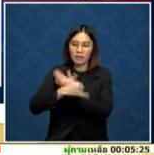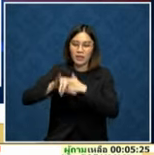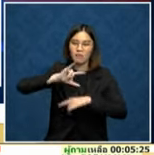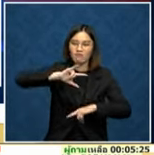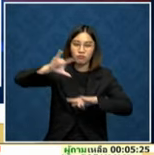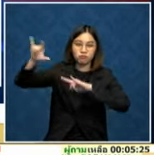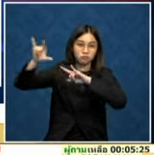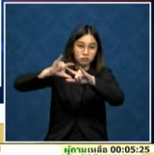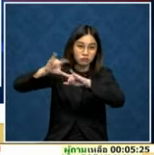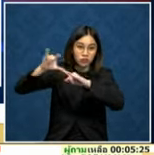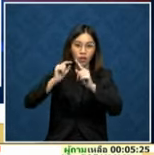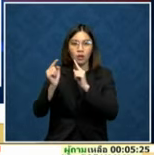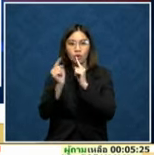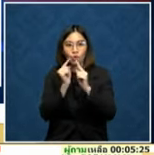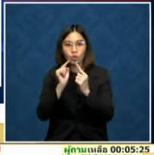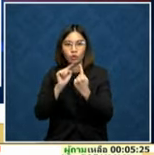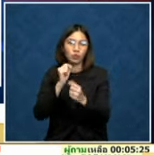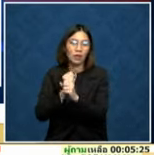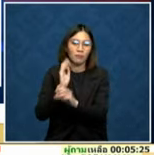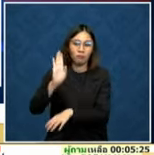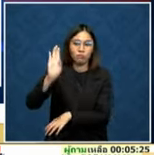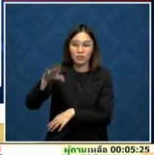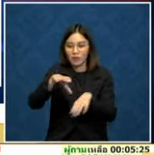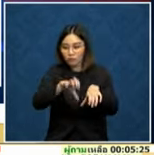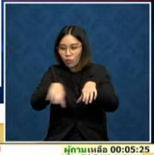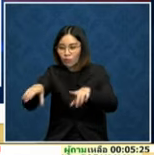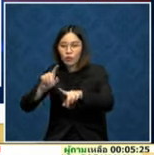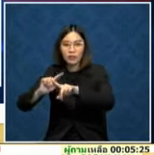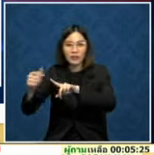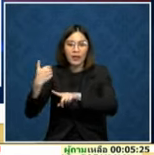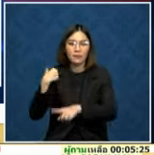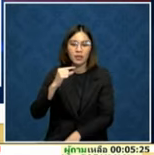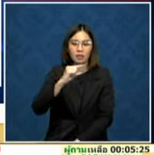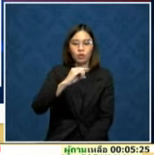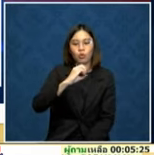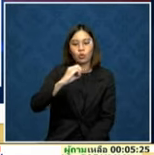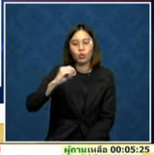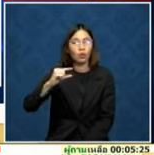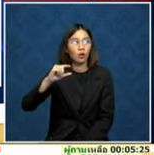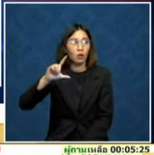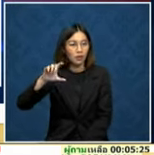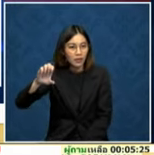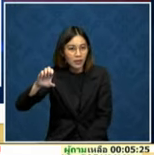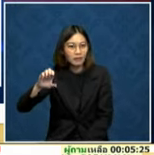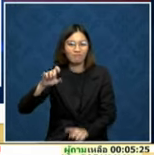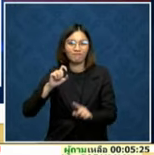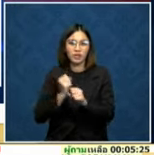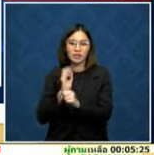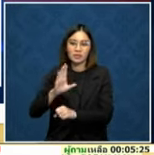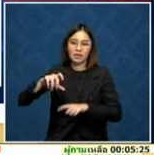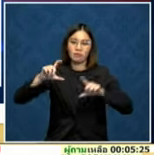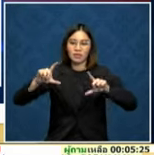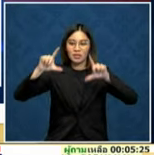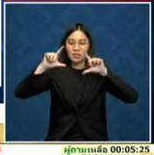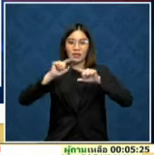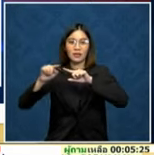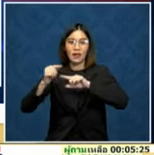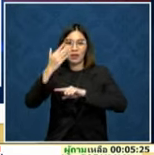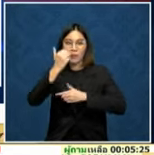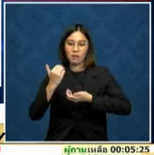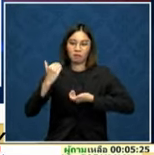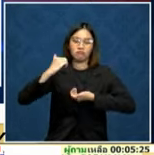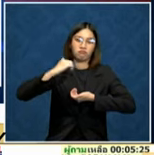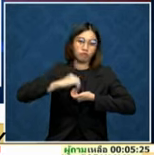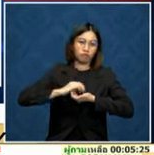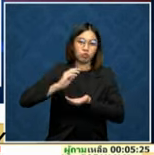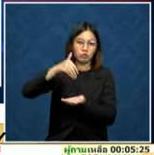องมการเจรจจ กับบร traveledเทกใหๆ อย่เช่น Google, Microsoft, AWSเพื่ที่ออกมาสร้าง Data Center เพื่อ